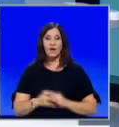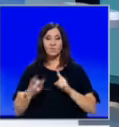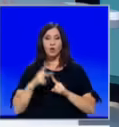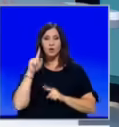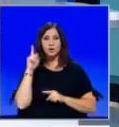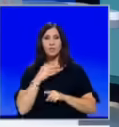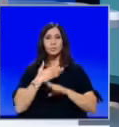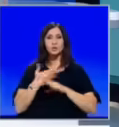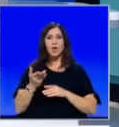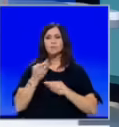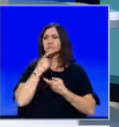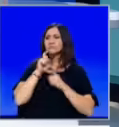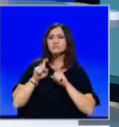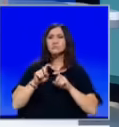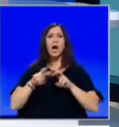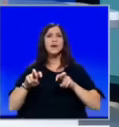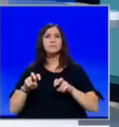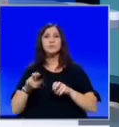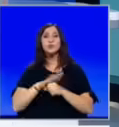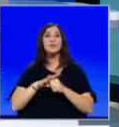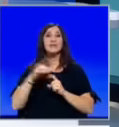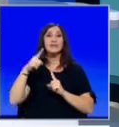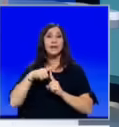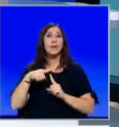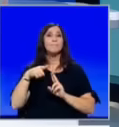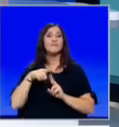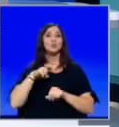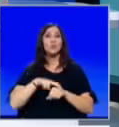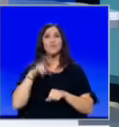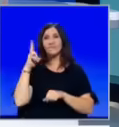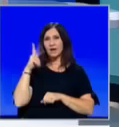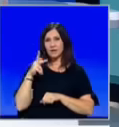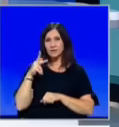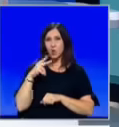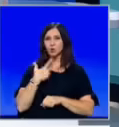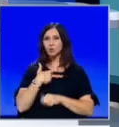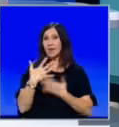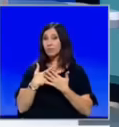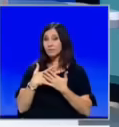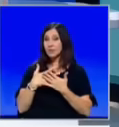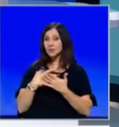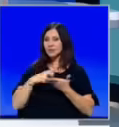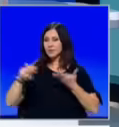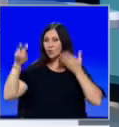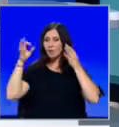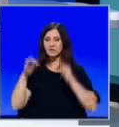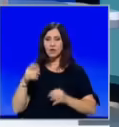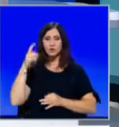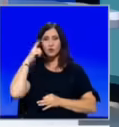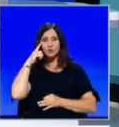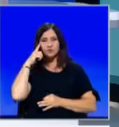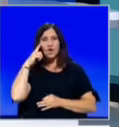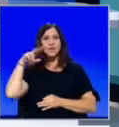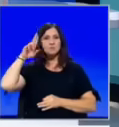Втори ден продължават разпитите на основателя на Телеграм Павел Дуров във Франция. От социалната мрежа излязоха с официално становище,